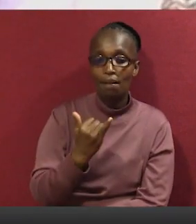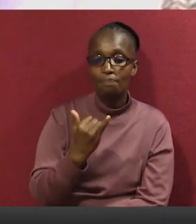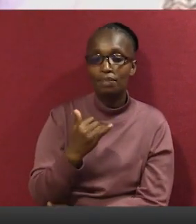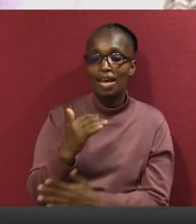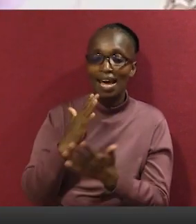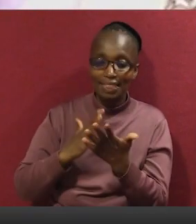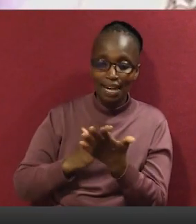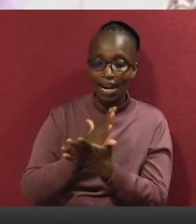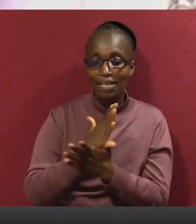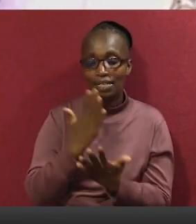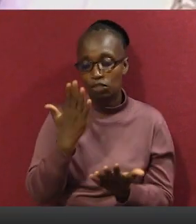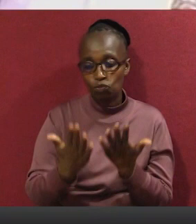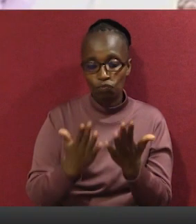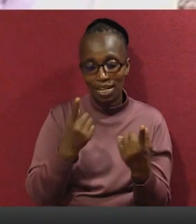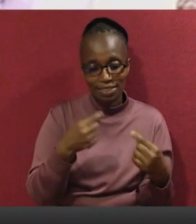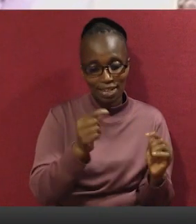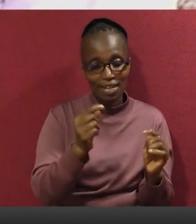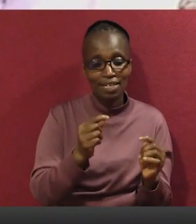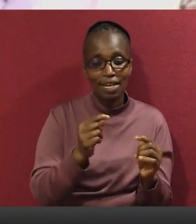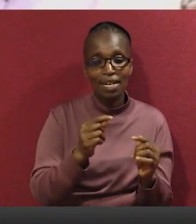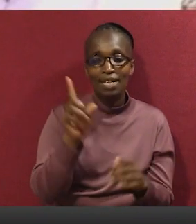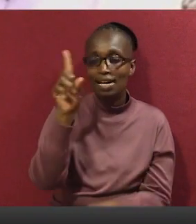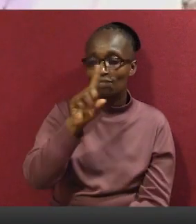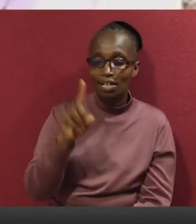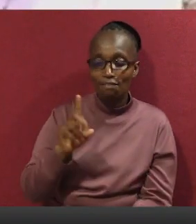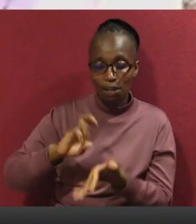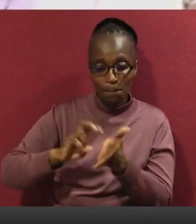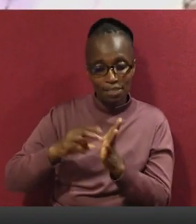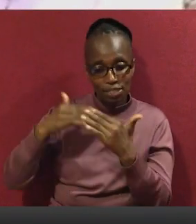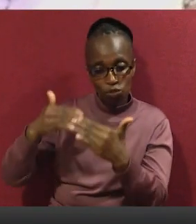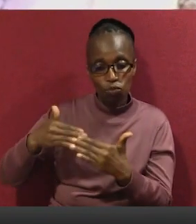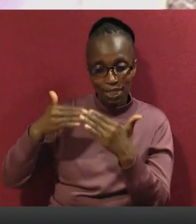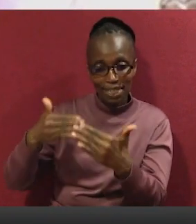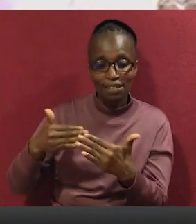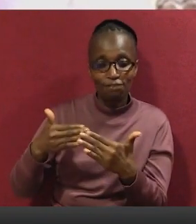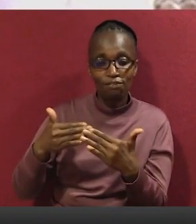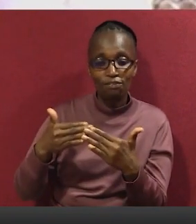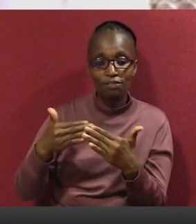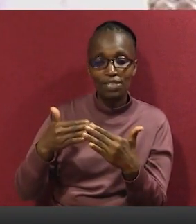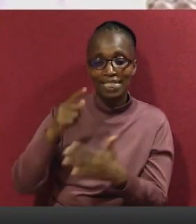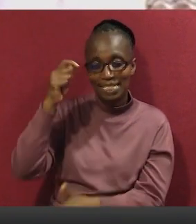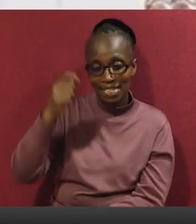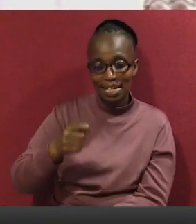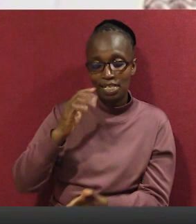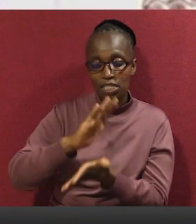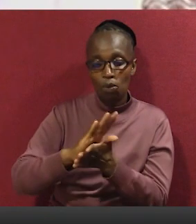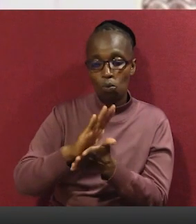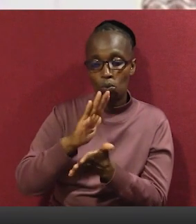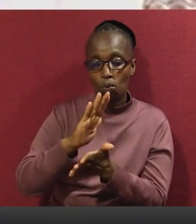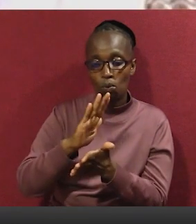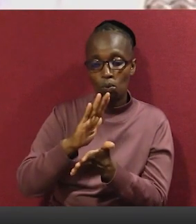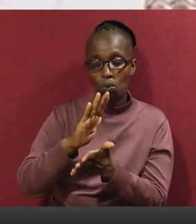hakika hawa ambe niko nao hapa wos si wan natos nanosha